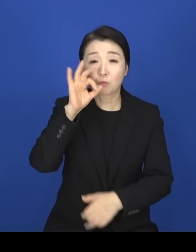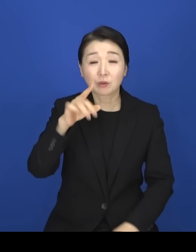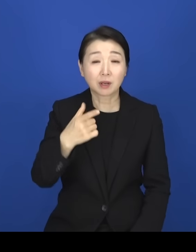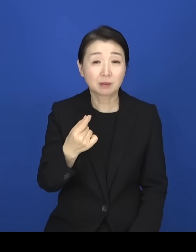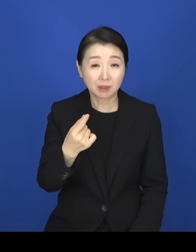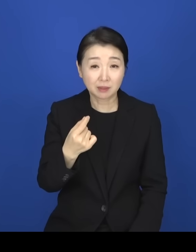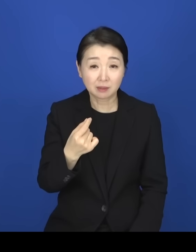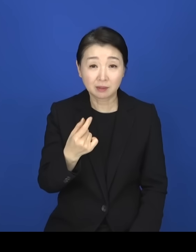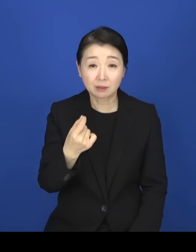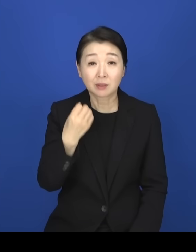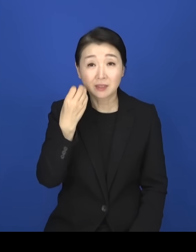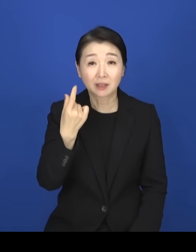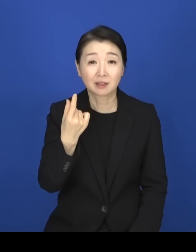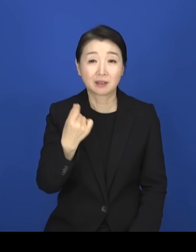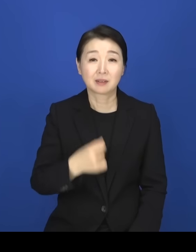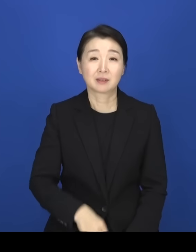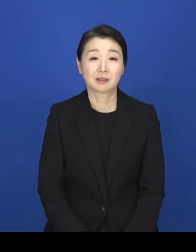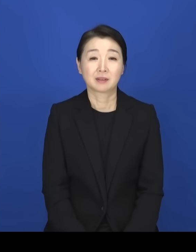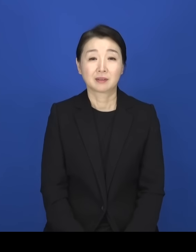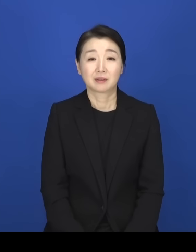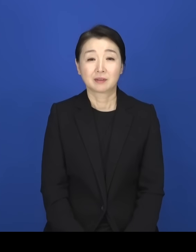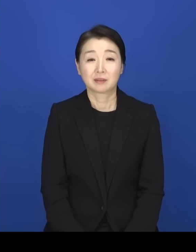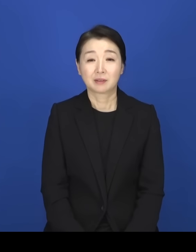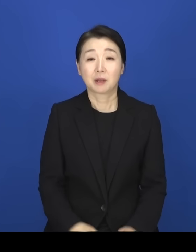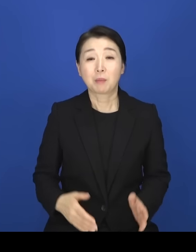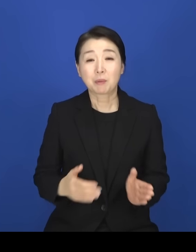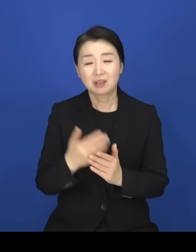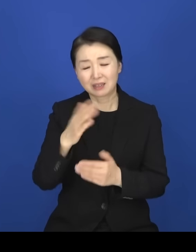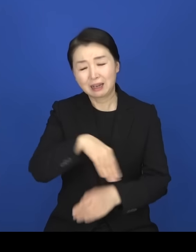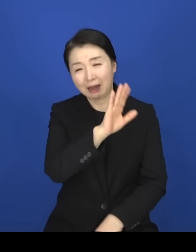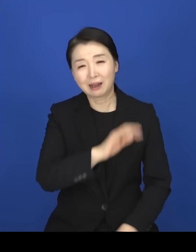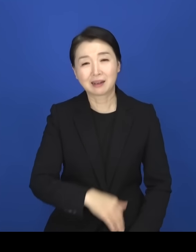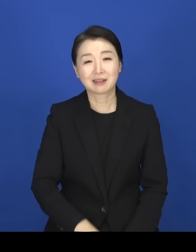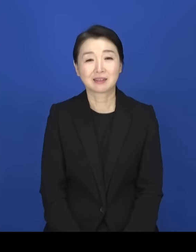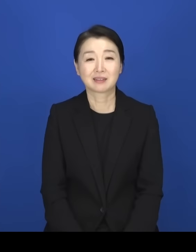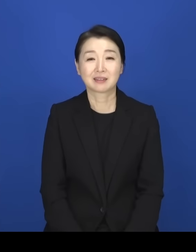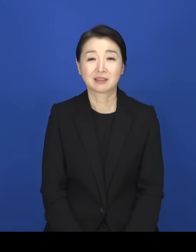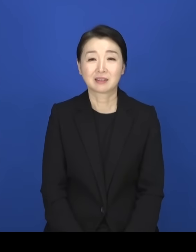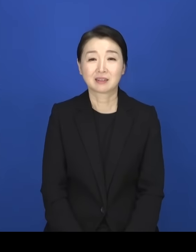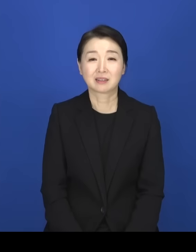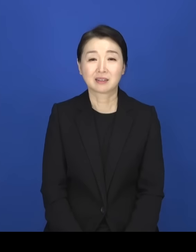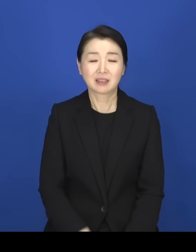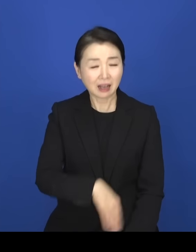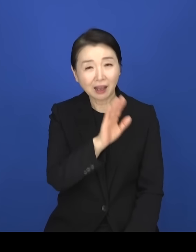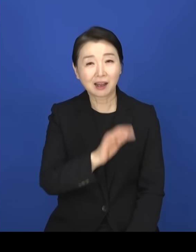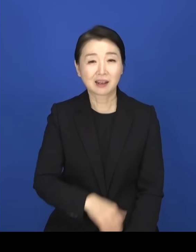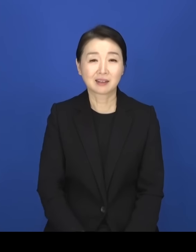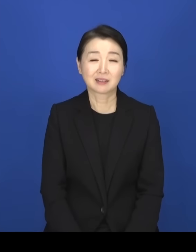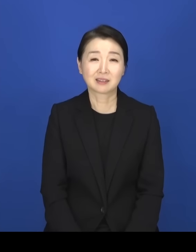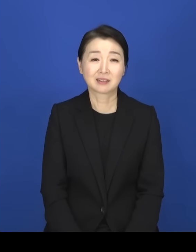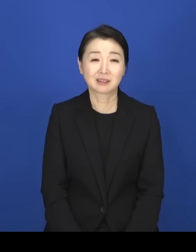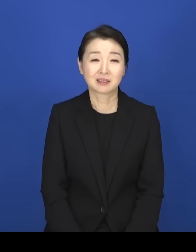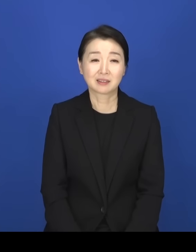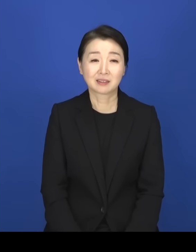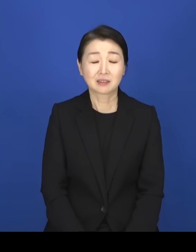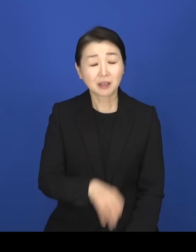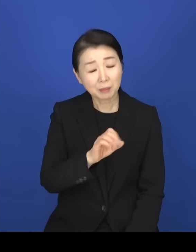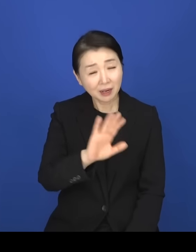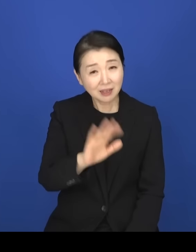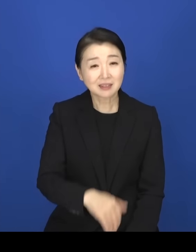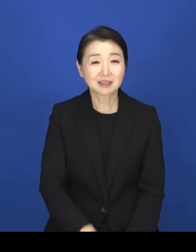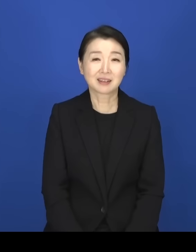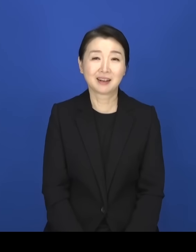그쵸? 그것도 이상한 거죠. 이제 마무리하니까 네. 그만 가. 다음 거 해야 돼. 근데 아까부터 안 하잖아 내가 말을.